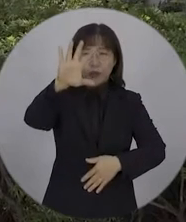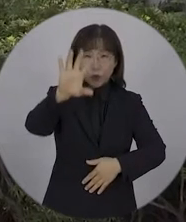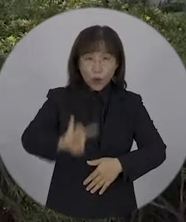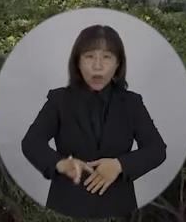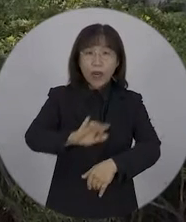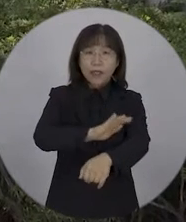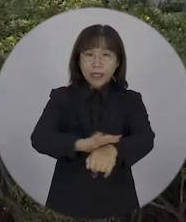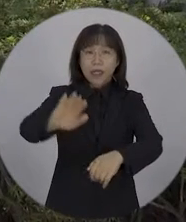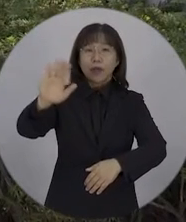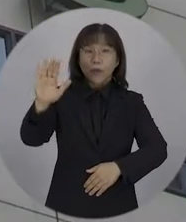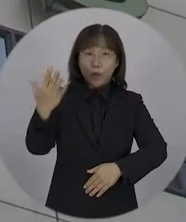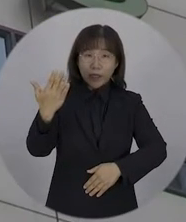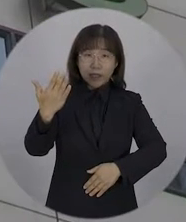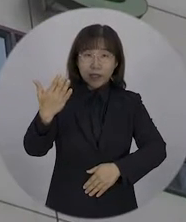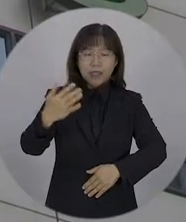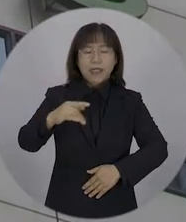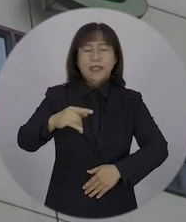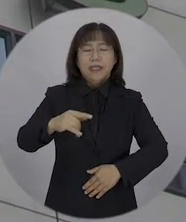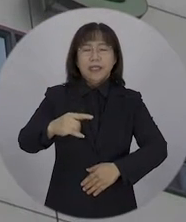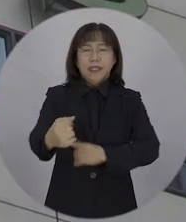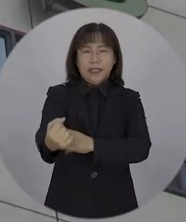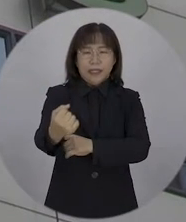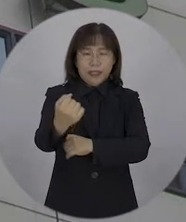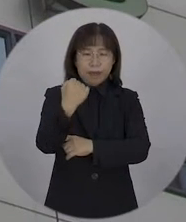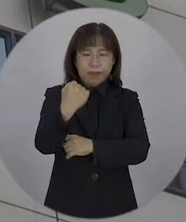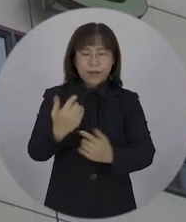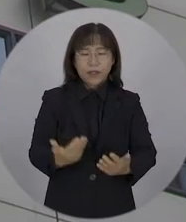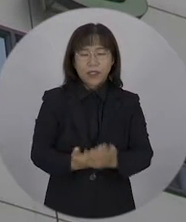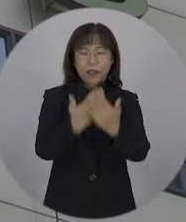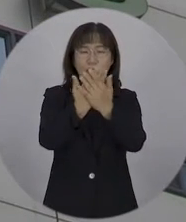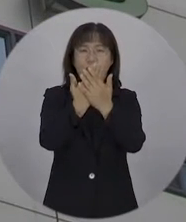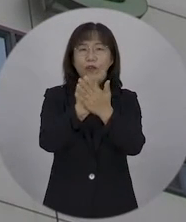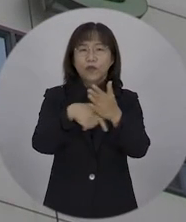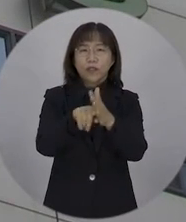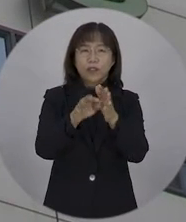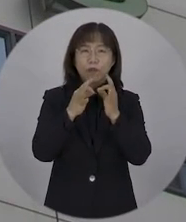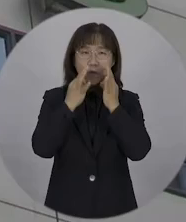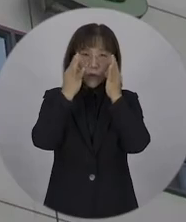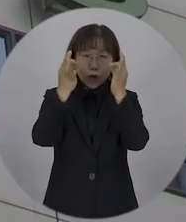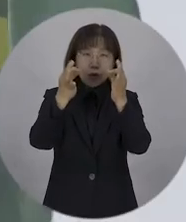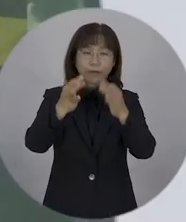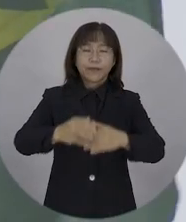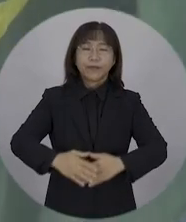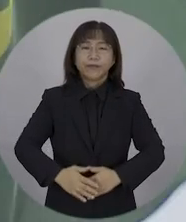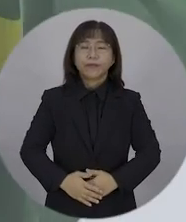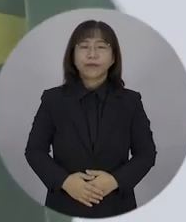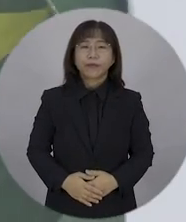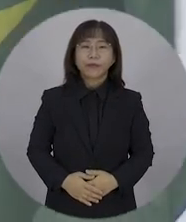전국 최고 수준의 지방자치 경쟁력을 확보하는 데 최선을 다한다는 방침입니다.